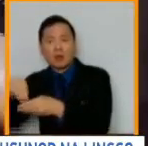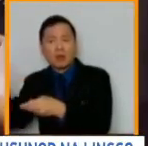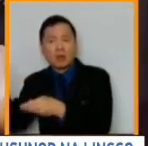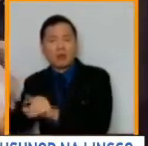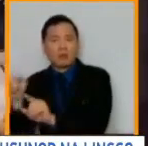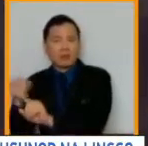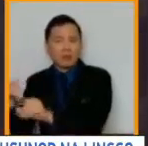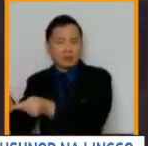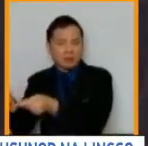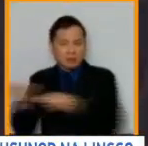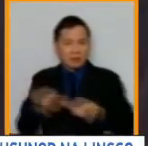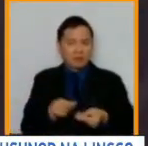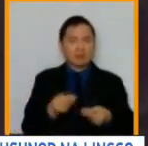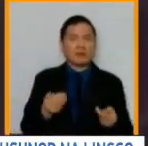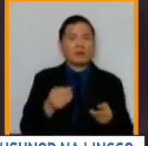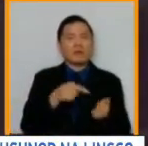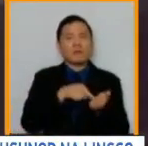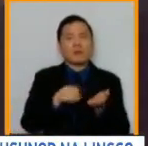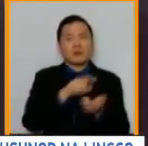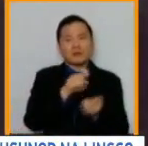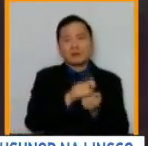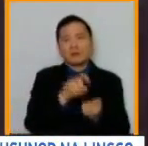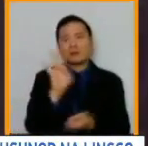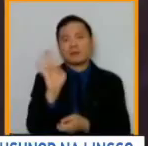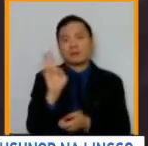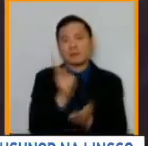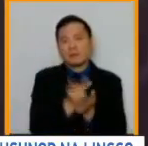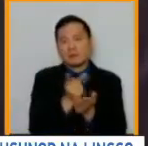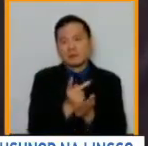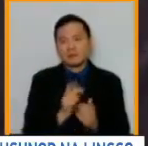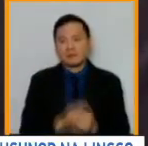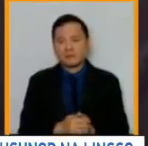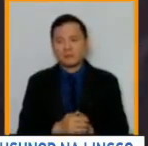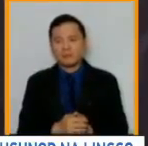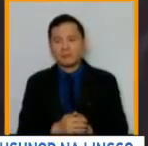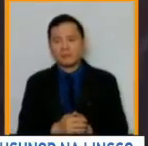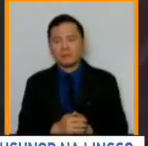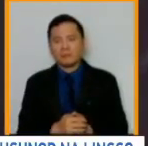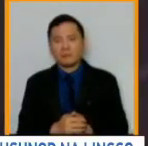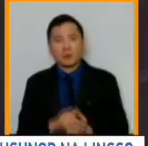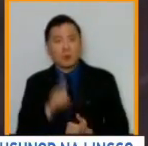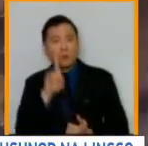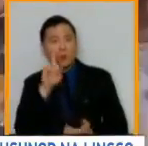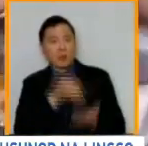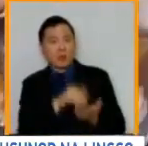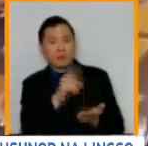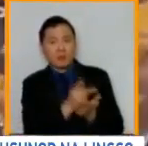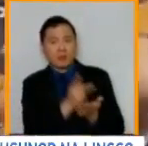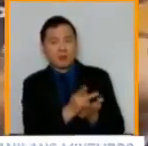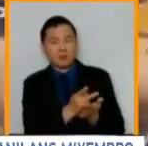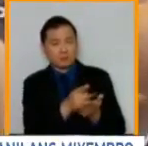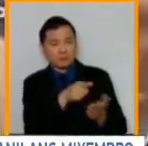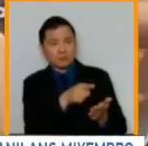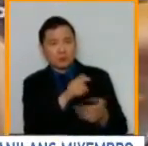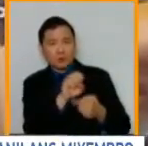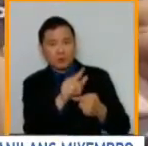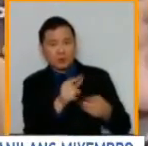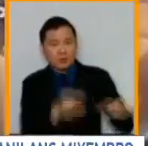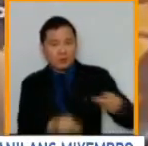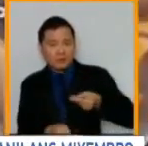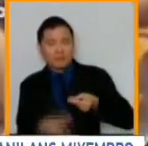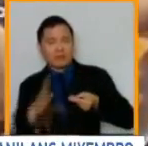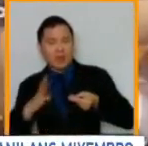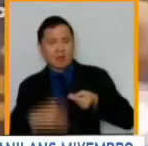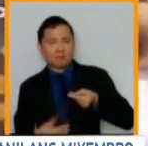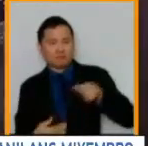70 pesos. Ang cashier naman ibinalik ang 1,000 piso na naunang ibinayad ng lalaki. Agad na inilagay ng lalaki ang